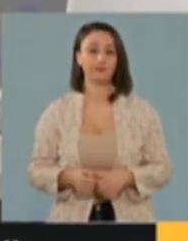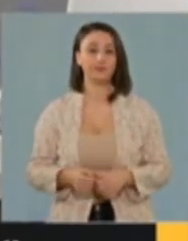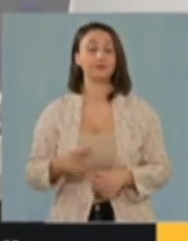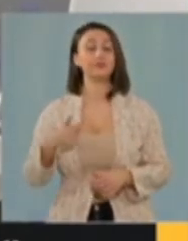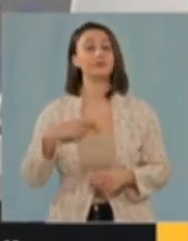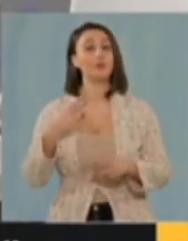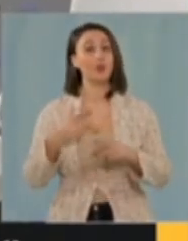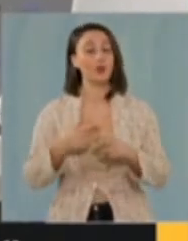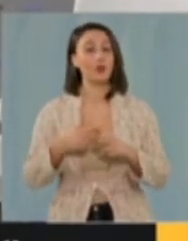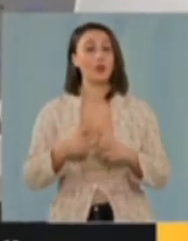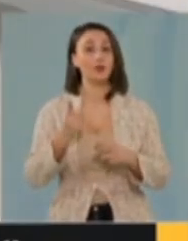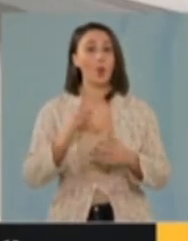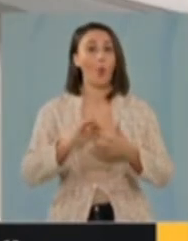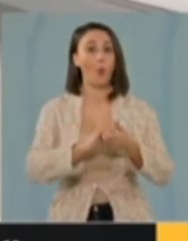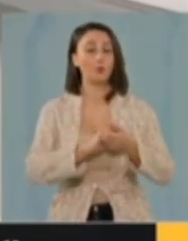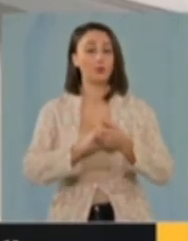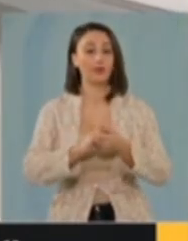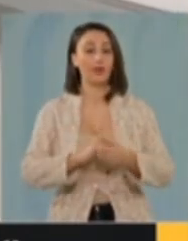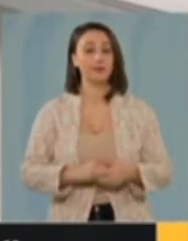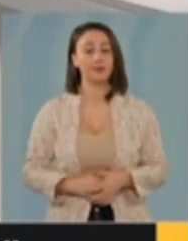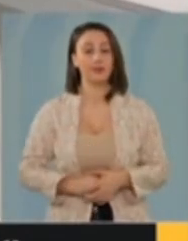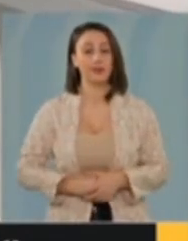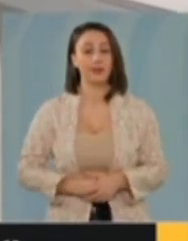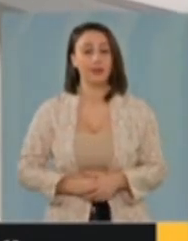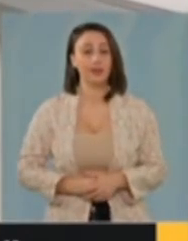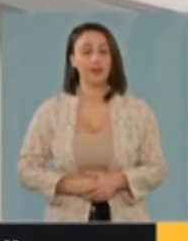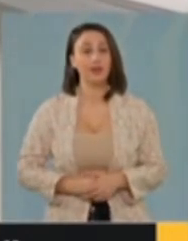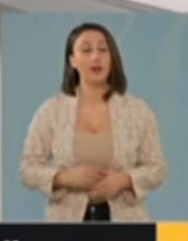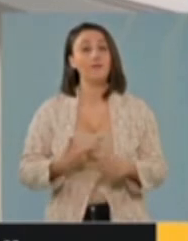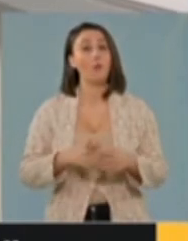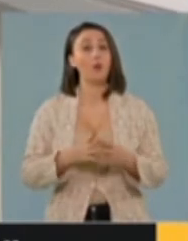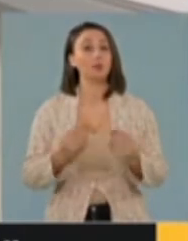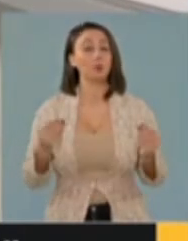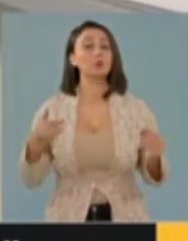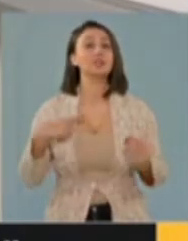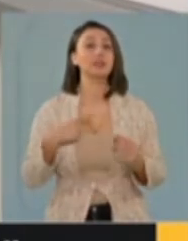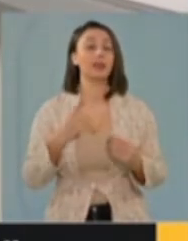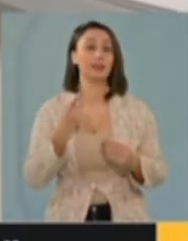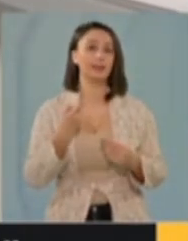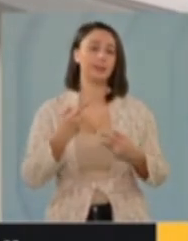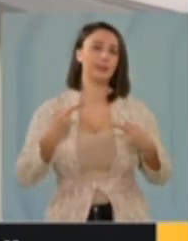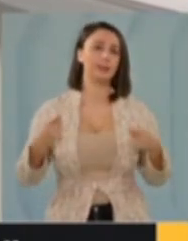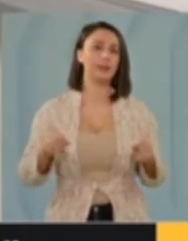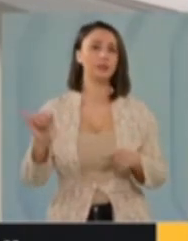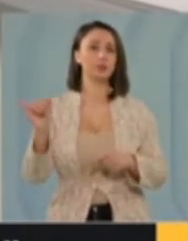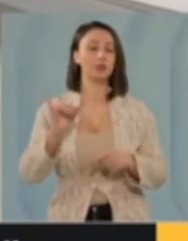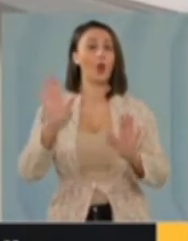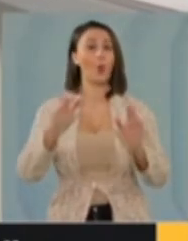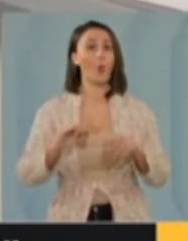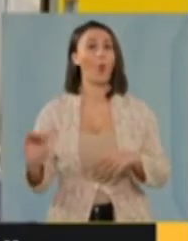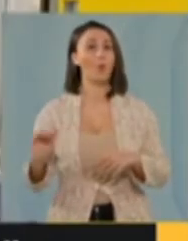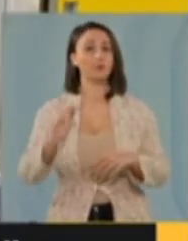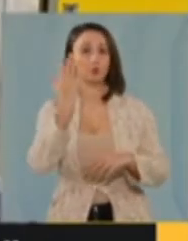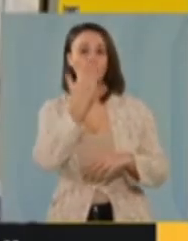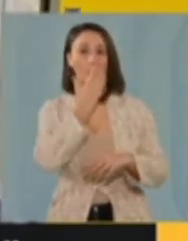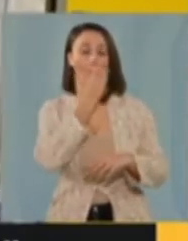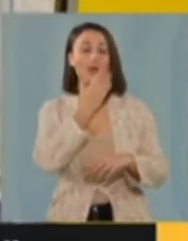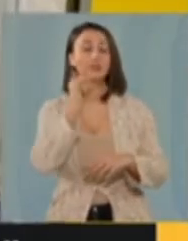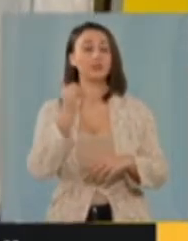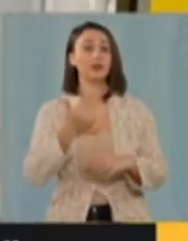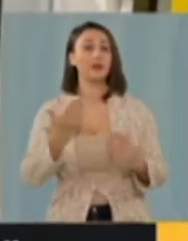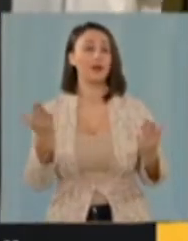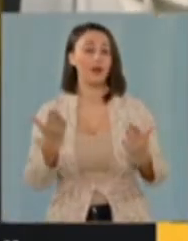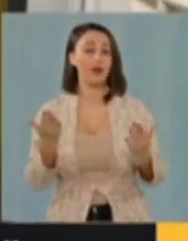Se infectează din comunitate. Foarte mulți sunt dintre cei care au copii la școală și